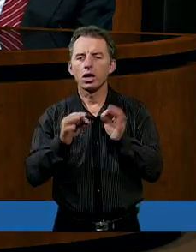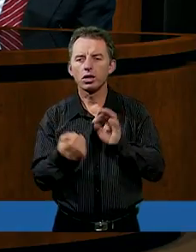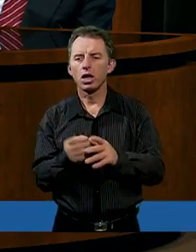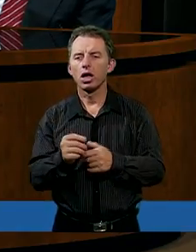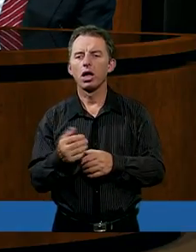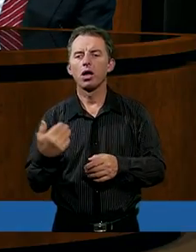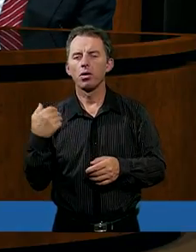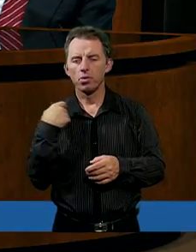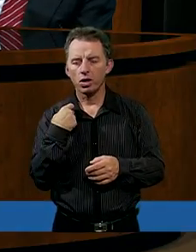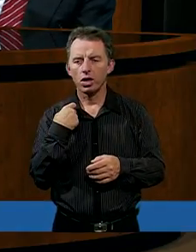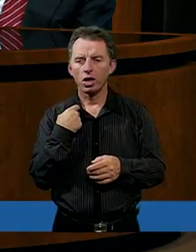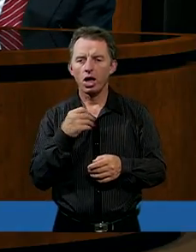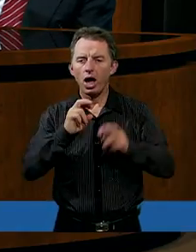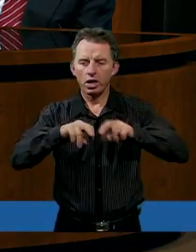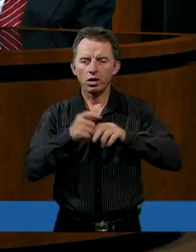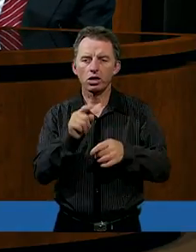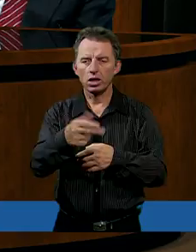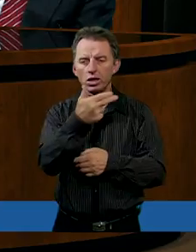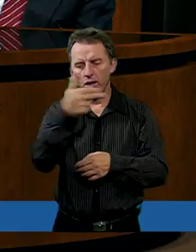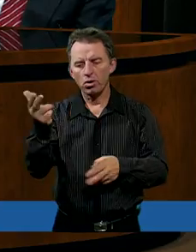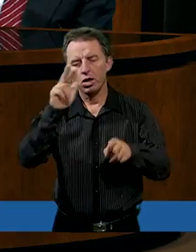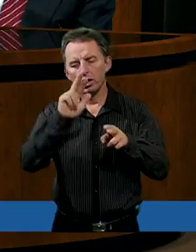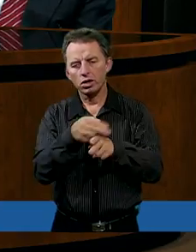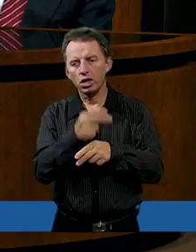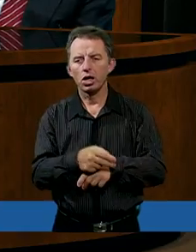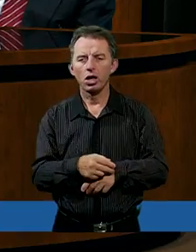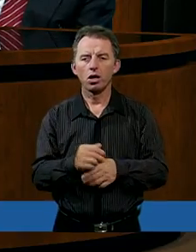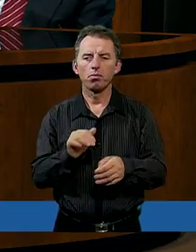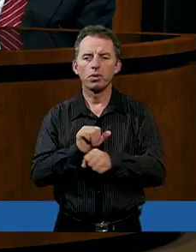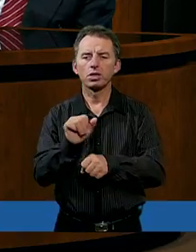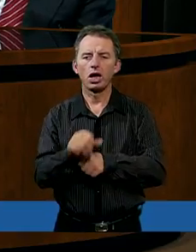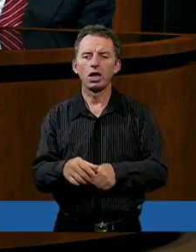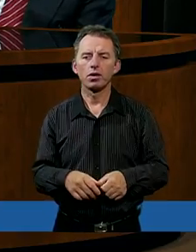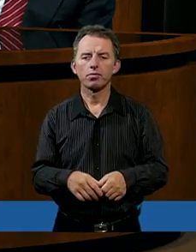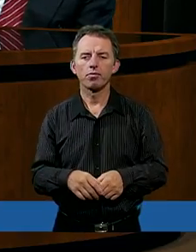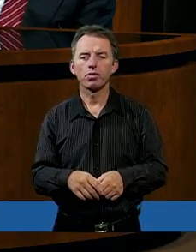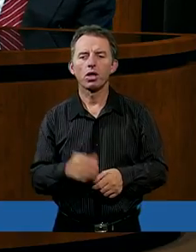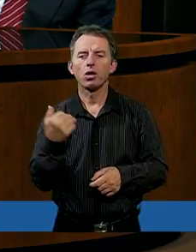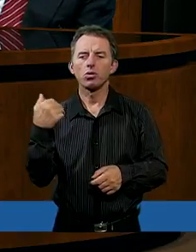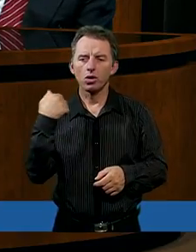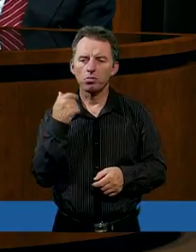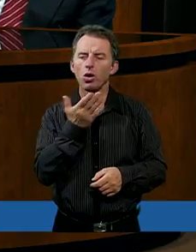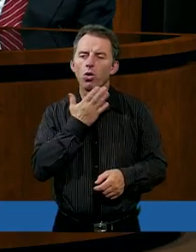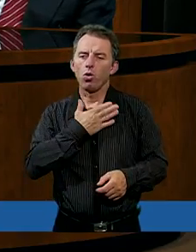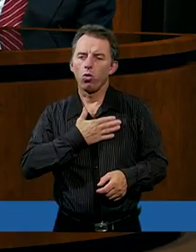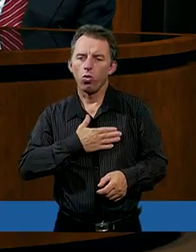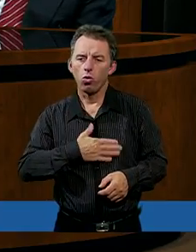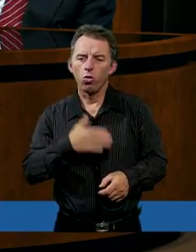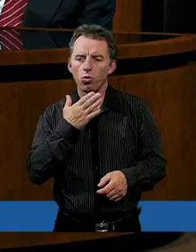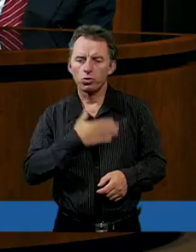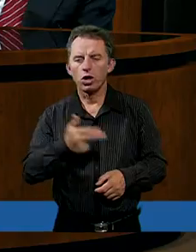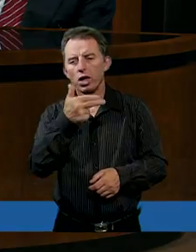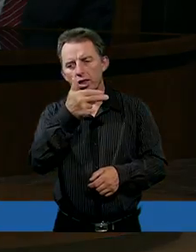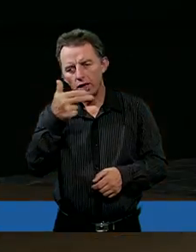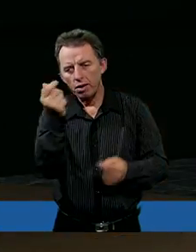próbowałem tak rozwinąć ten temat już kiedyś, bo ta Odysea To był też taki mój ulubiony temat do